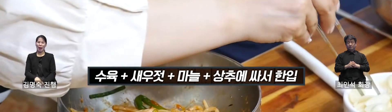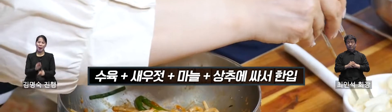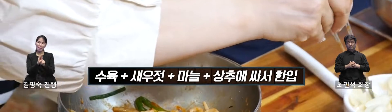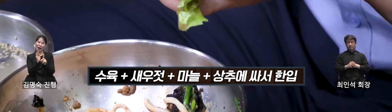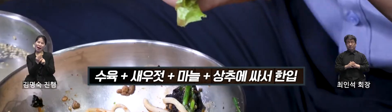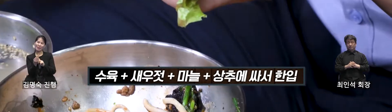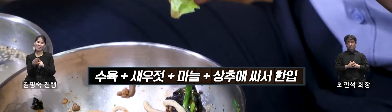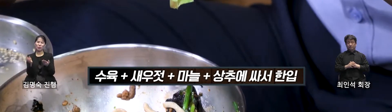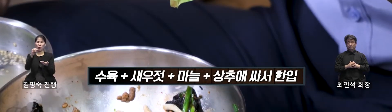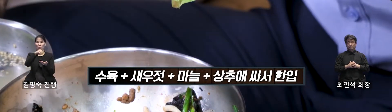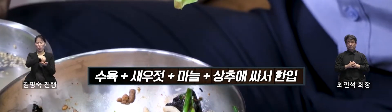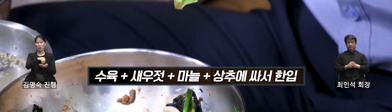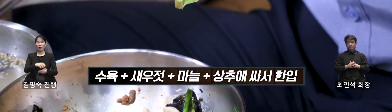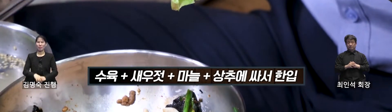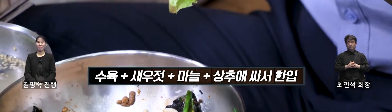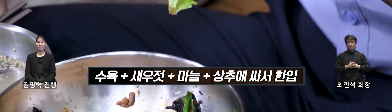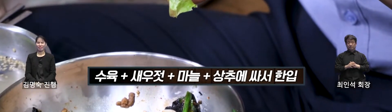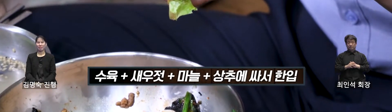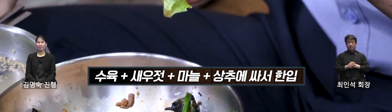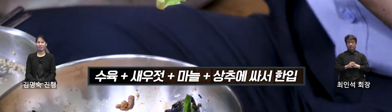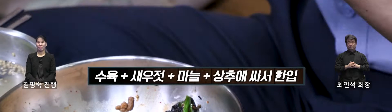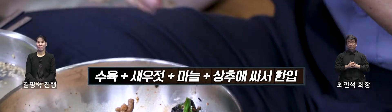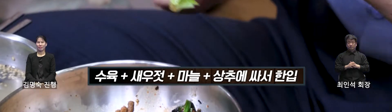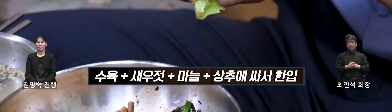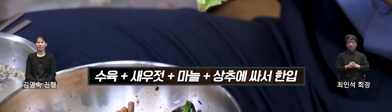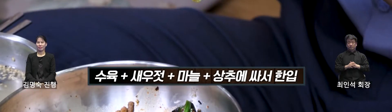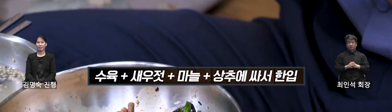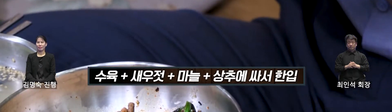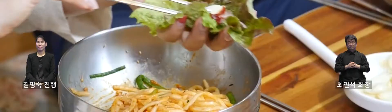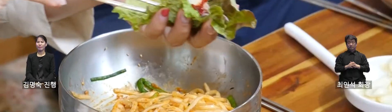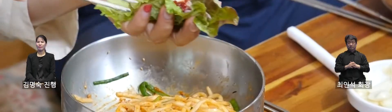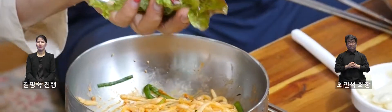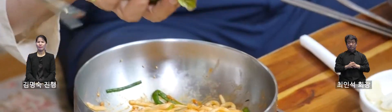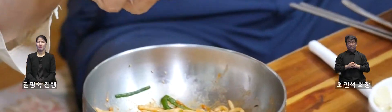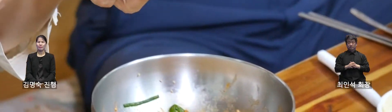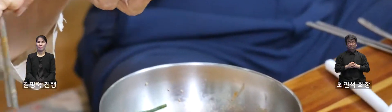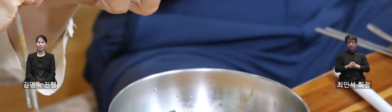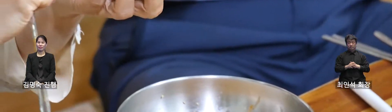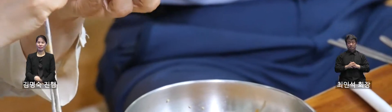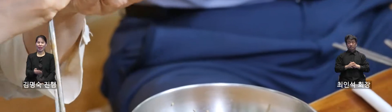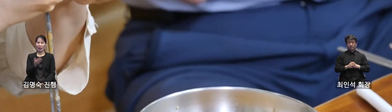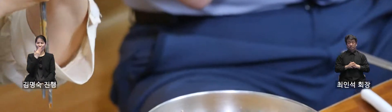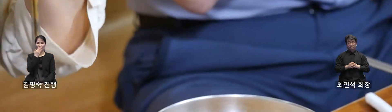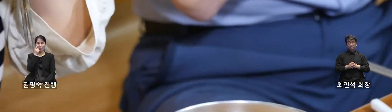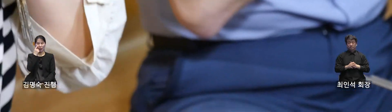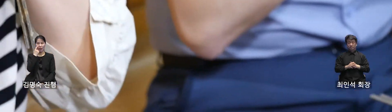마늘도 올리고. 자, 먹어보도록 하겠습니다.